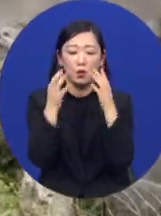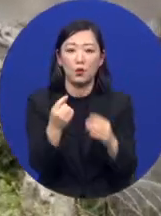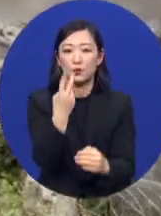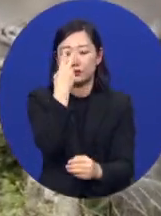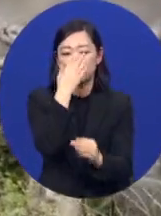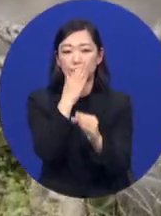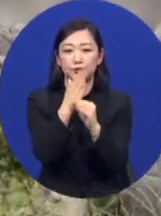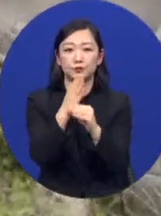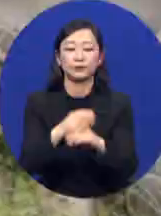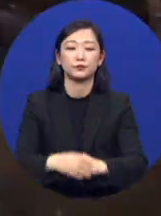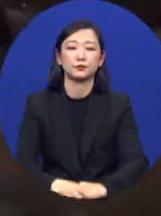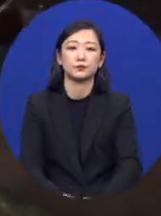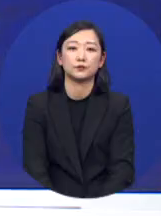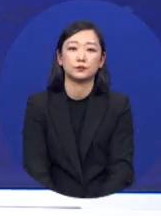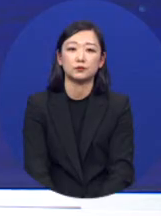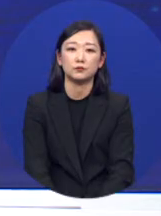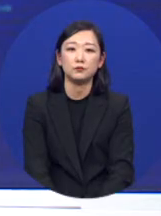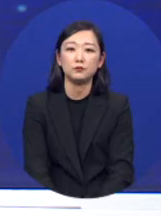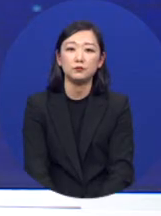조사하고 있습니다